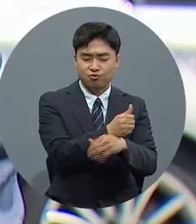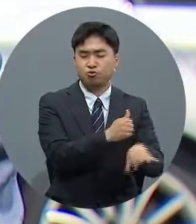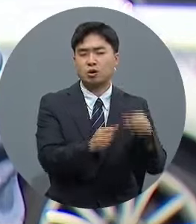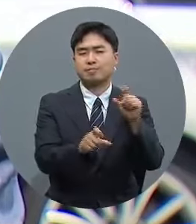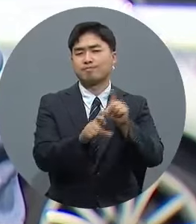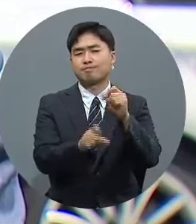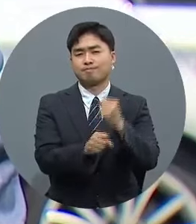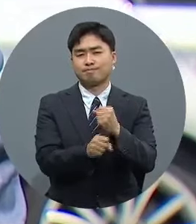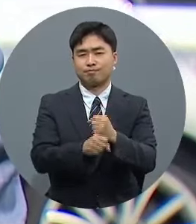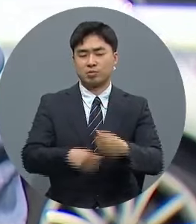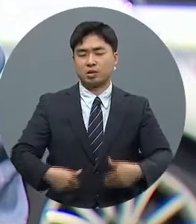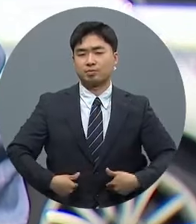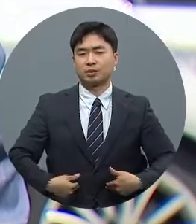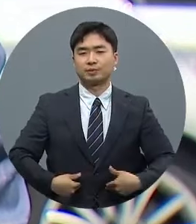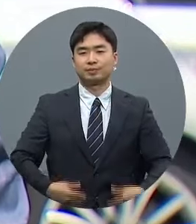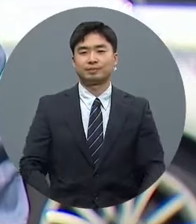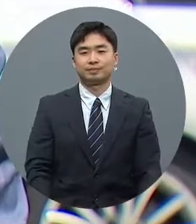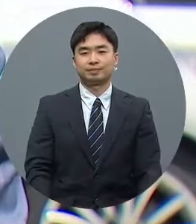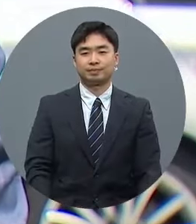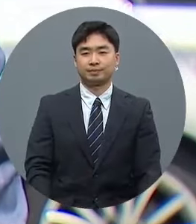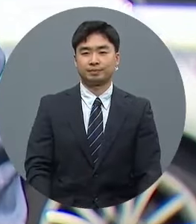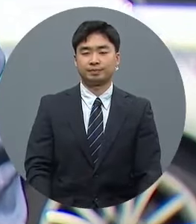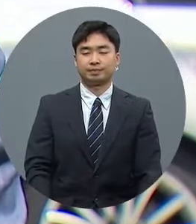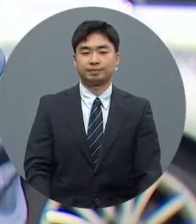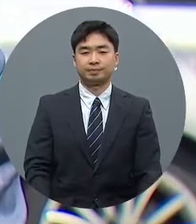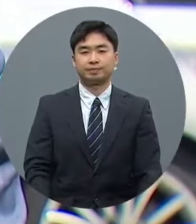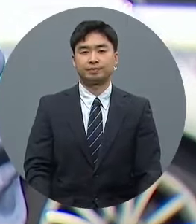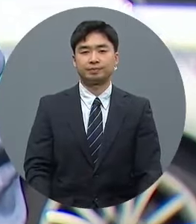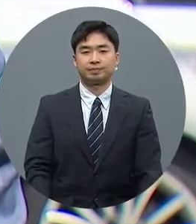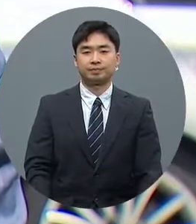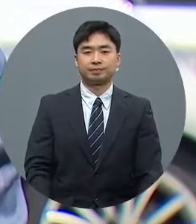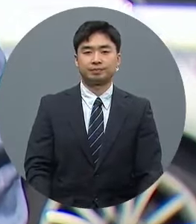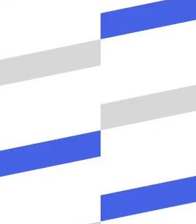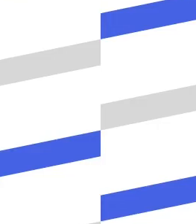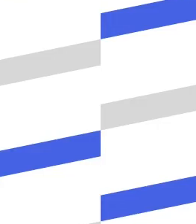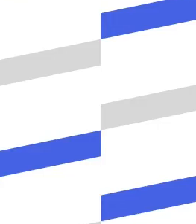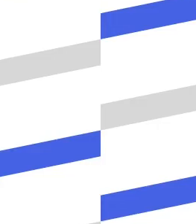갈수록 커지고 있습니다 MBC 뉴스 이상욱